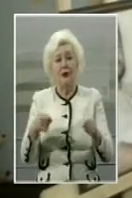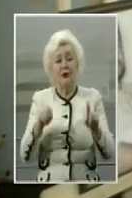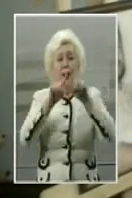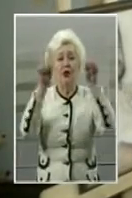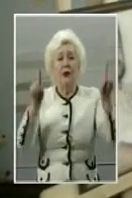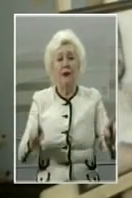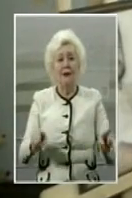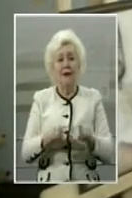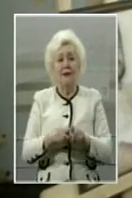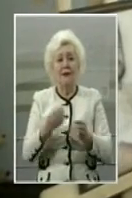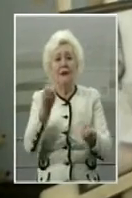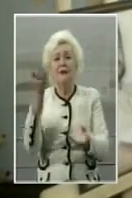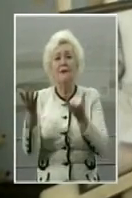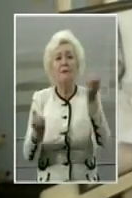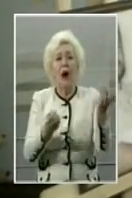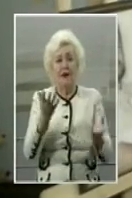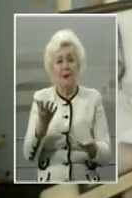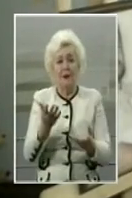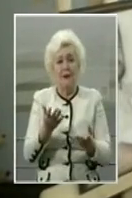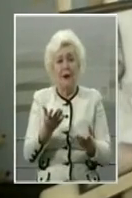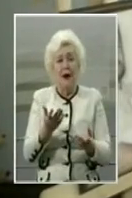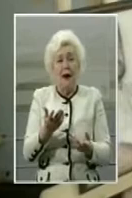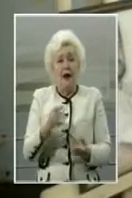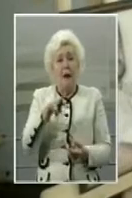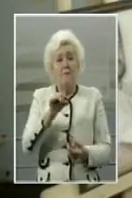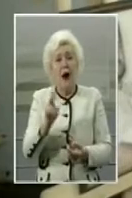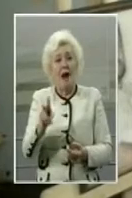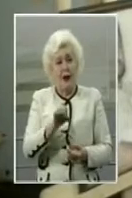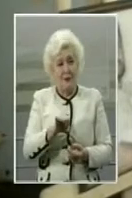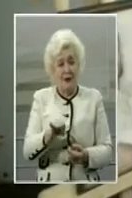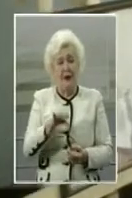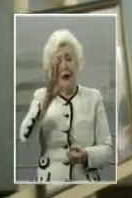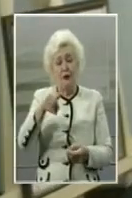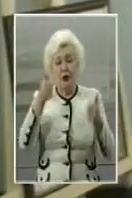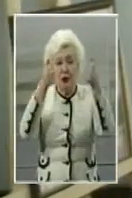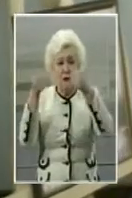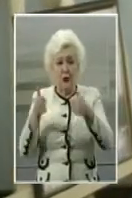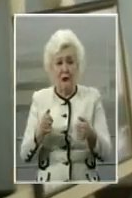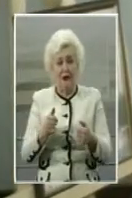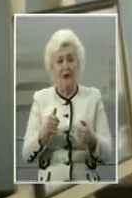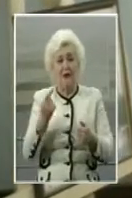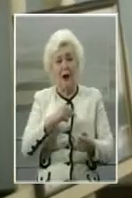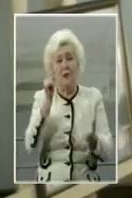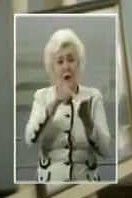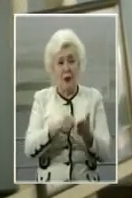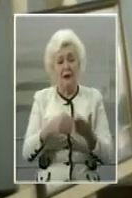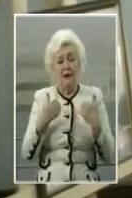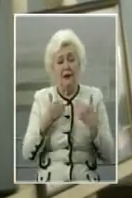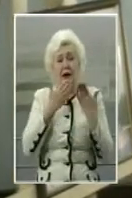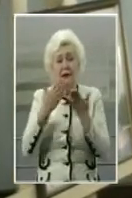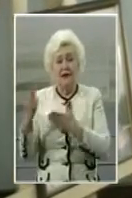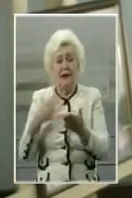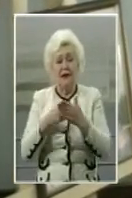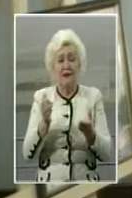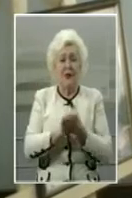картини з маками. З'явилися у продажу картини з маками. Потім фотографія доньки мені попалась. Я звернулася до